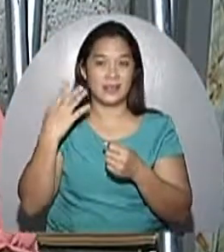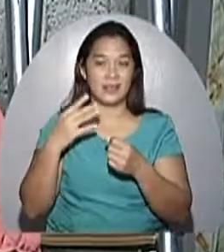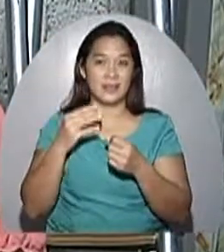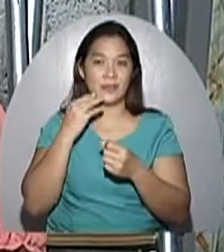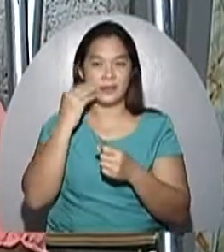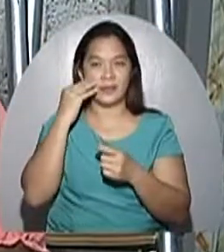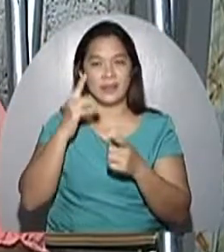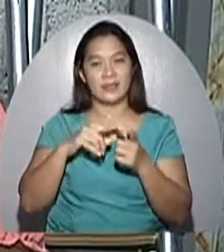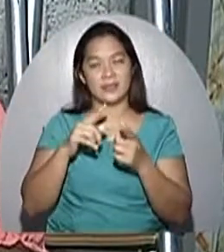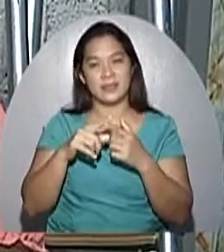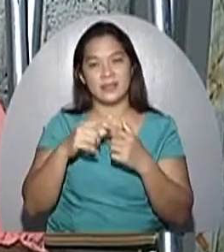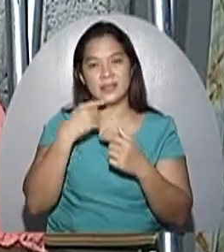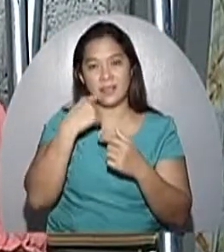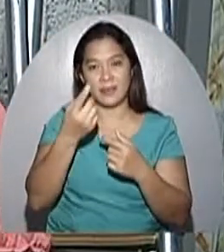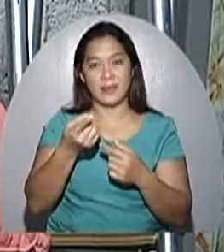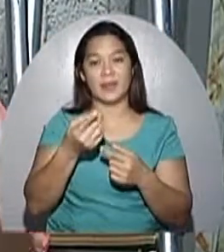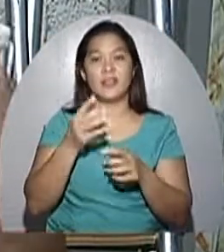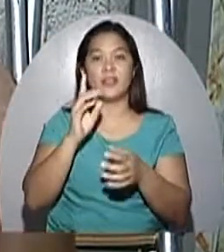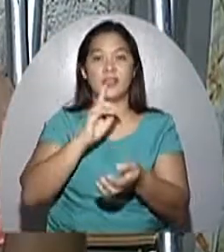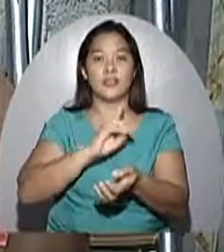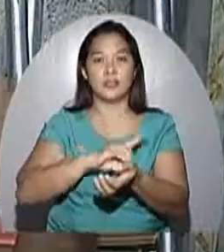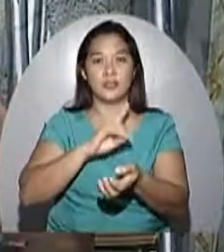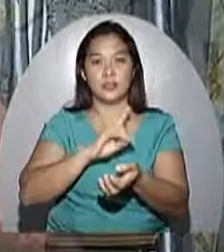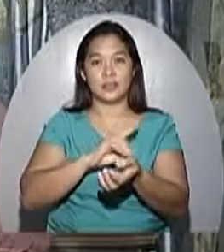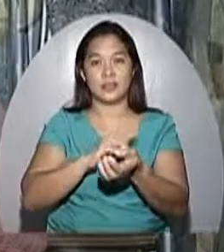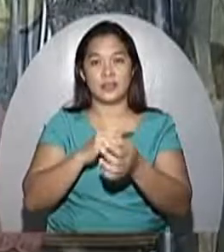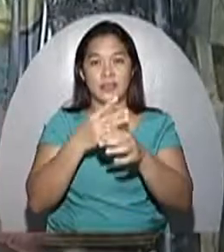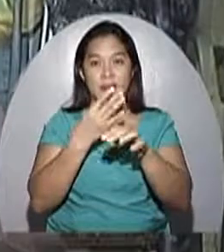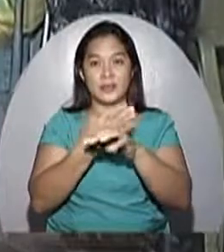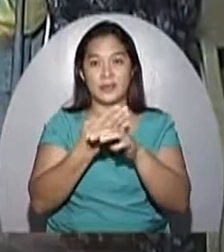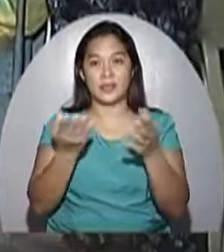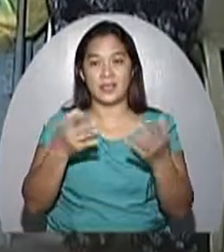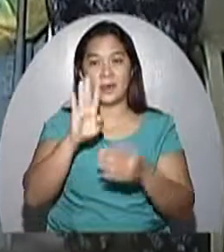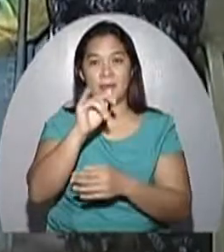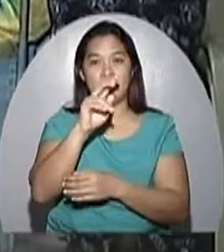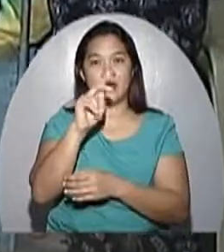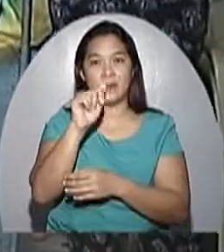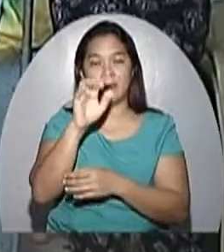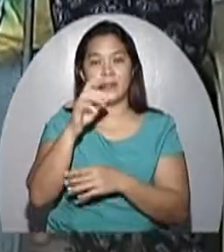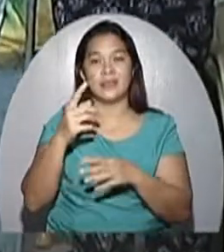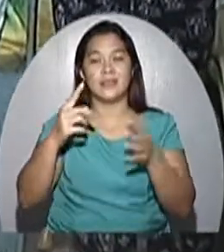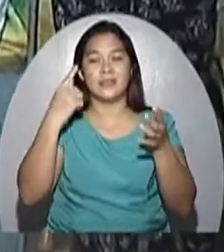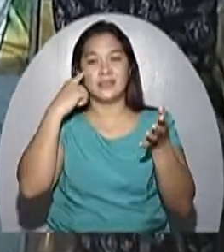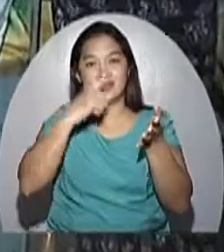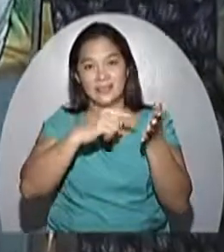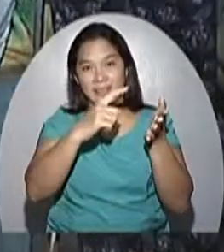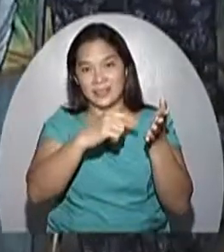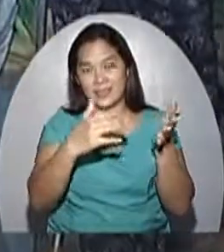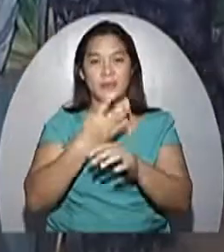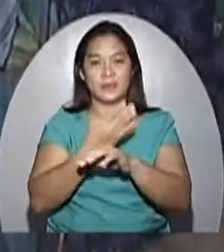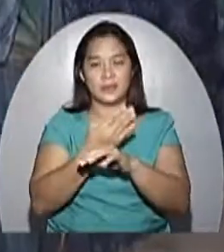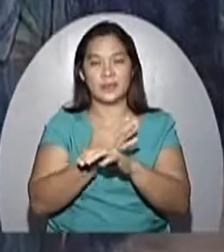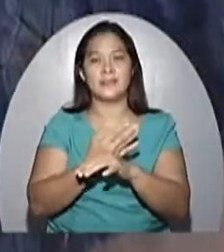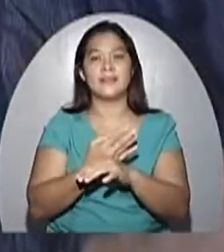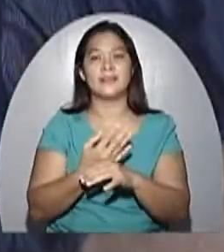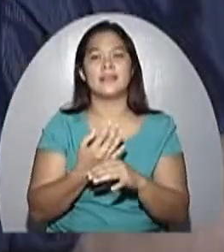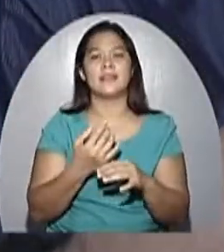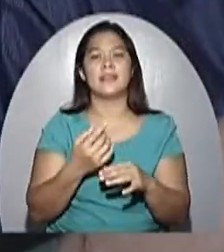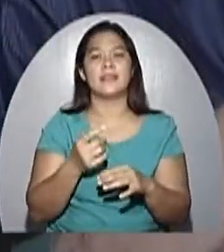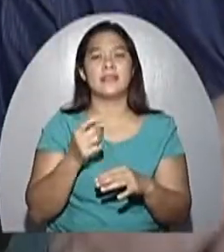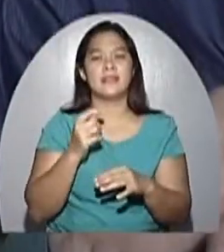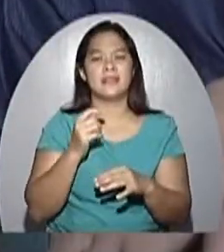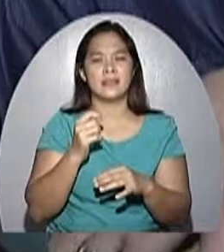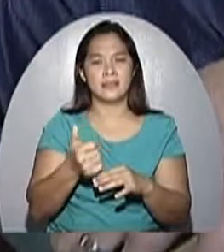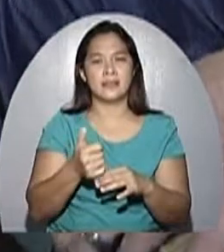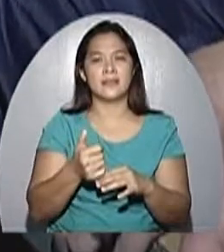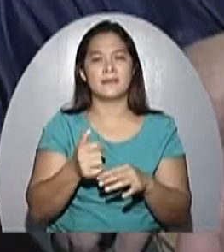niya. Sabi po ng orthopedic dito po sa May Banawi, kasi chinek up po nila na naman ulit yan. Lalong madaling panahon,